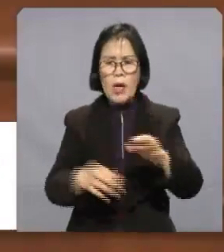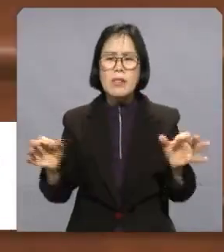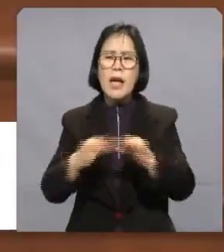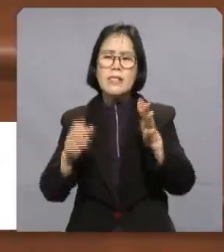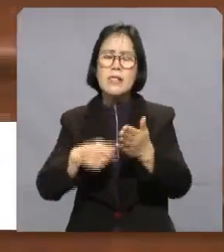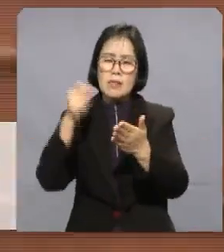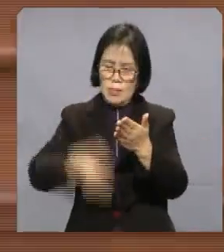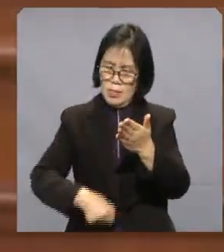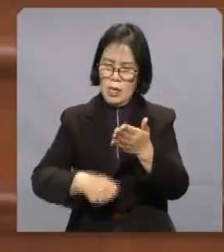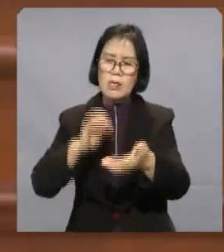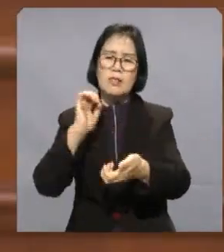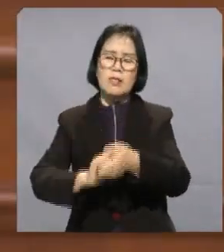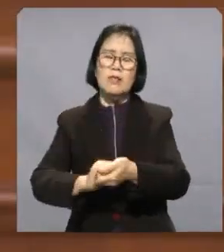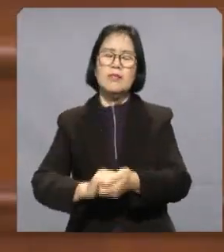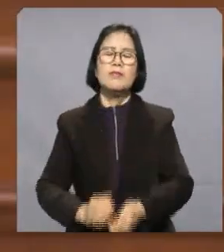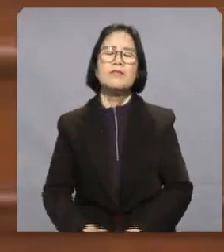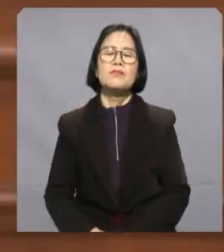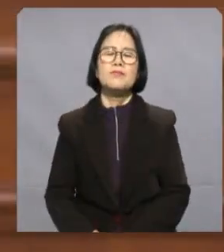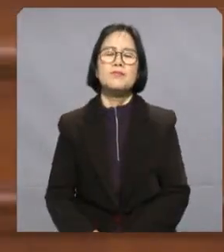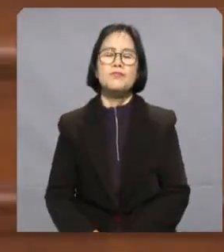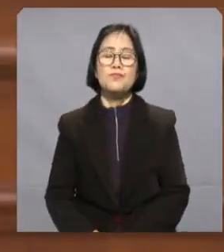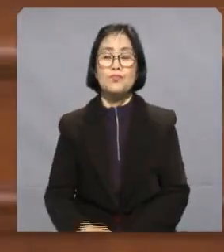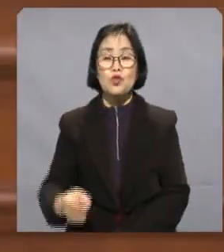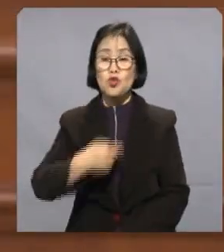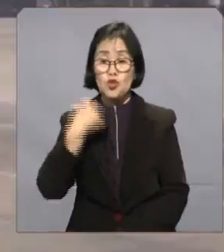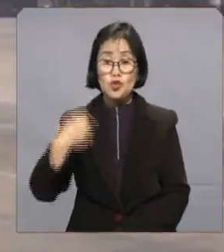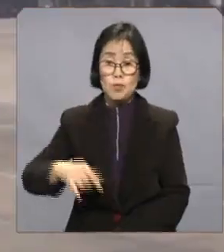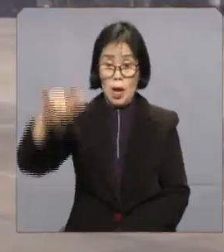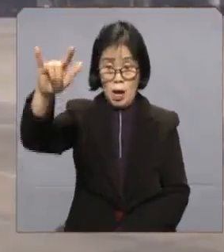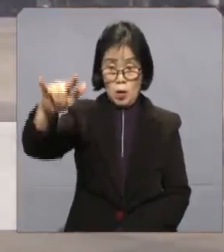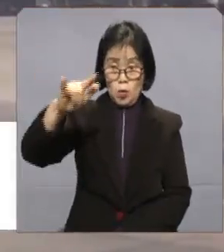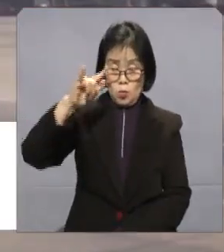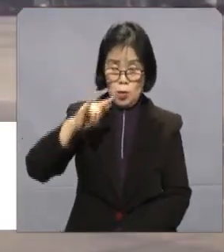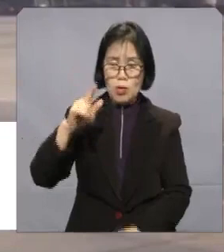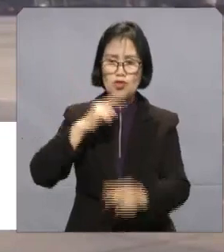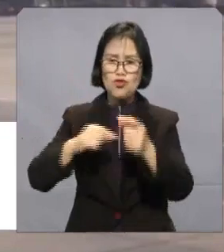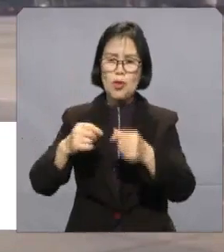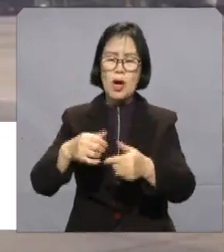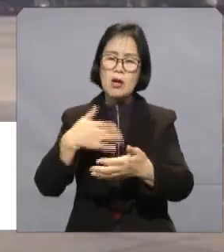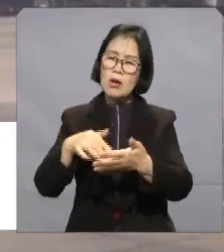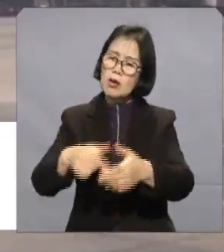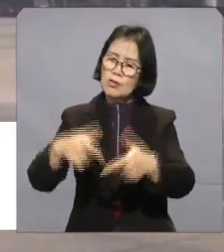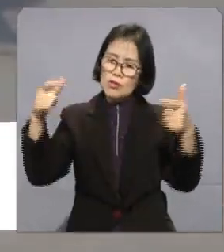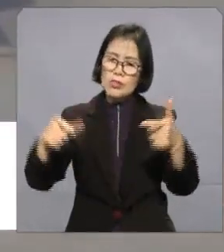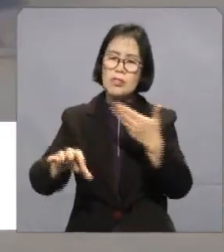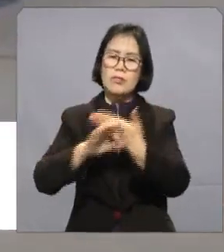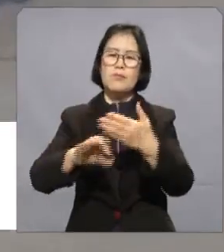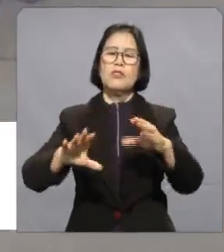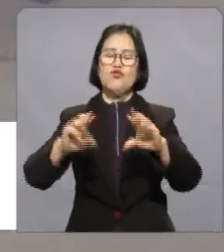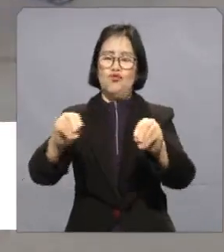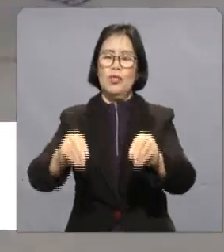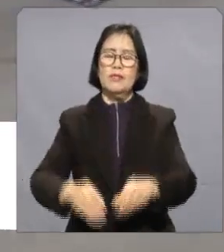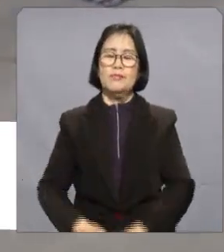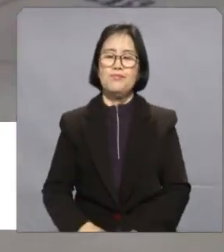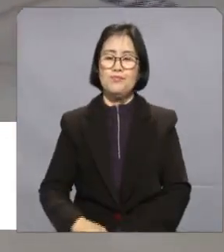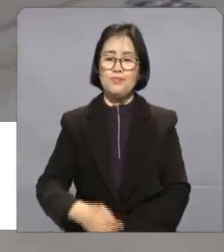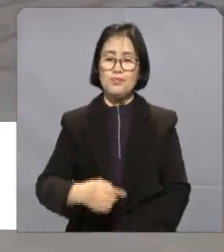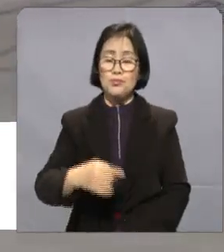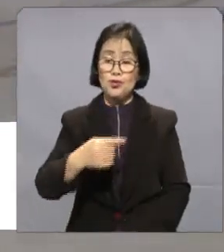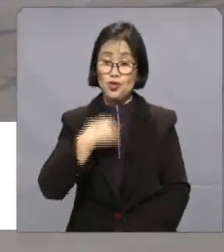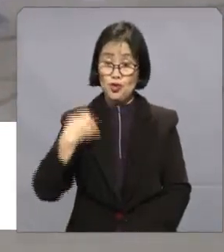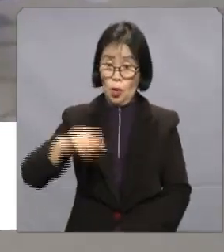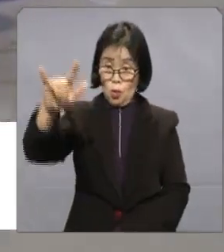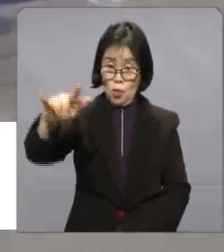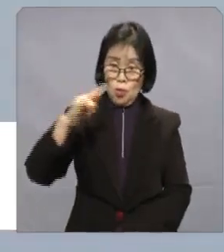비자 발급을 제한했습니다. 또 중국발 항공편의 추가 증편을 잠정 중단했고 중국발